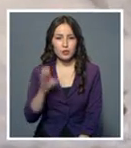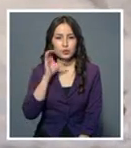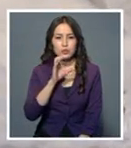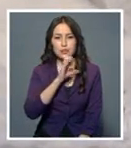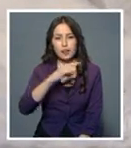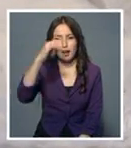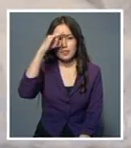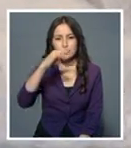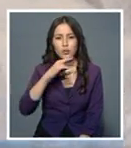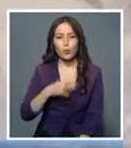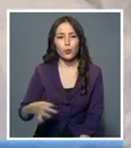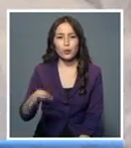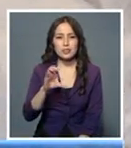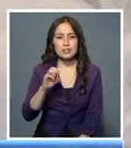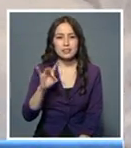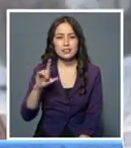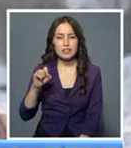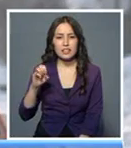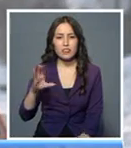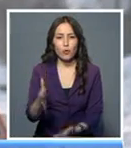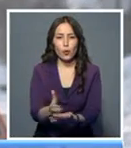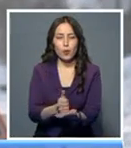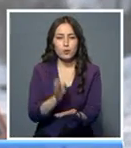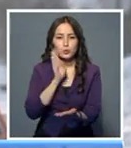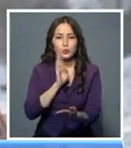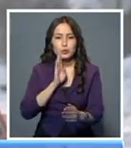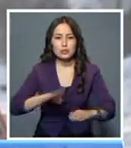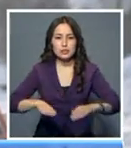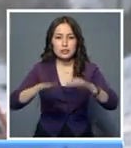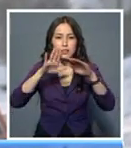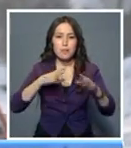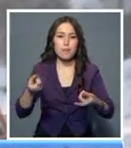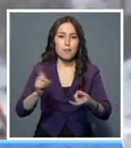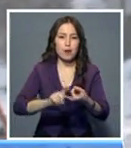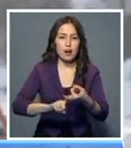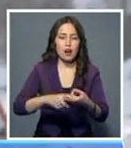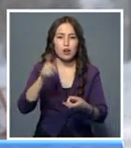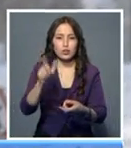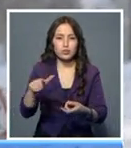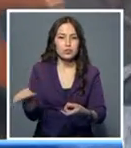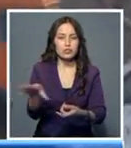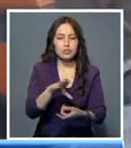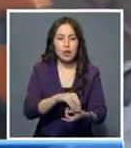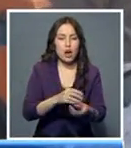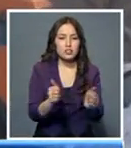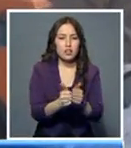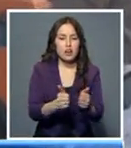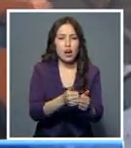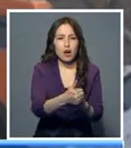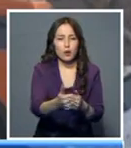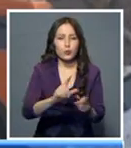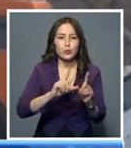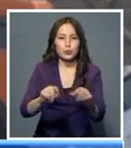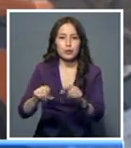Солтүстік Қазақстан облысындағы Сергеев қоймасындағы су деңгейінің көтерілуіне байланысты бірқатар елді мекен тұрғындары көрші ауылдарға көшірілді. Қоймадағы су